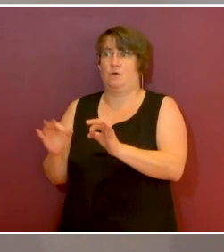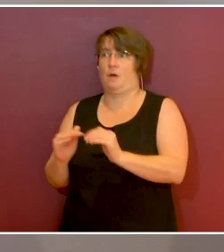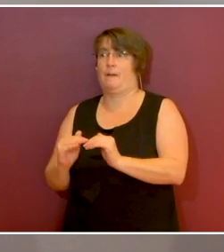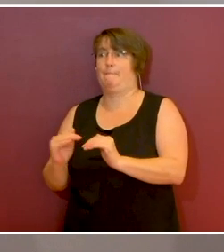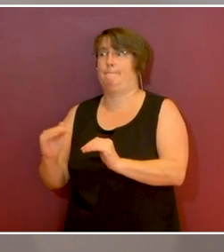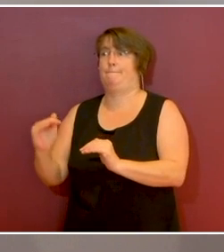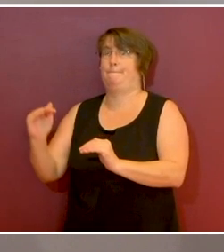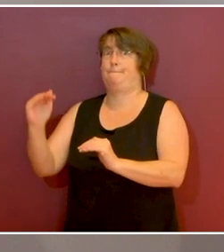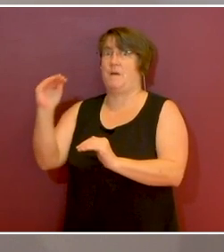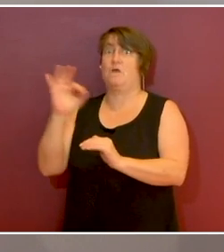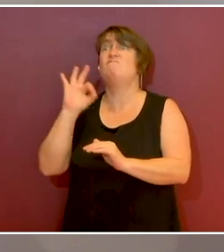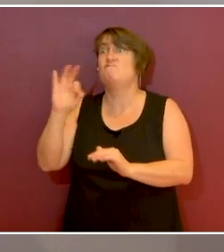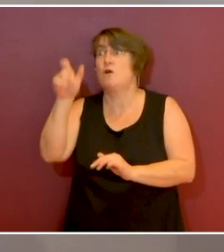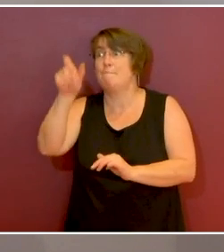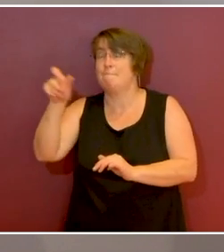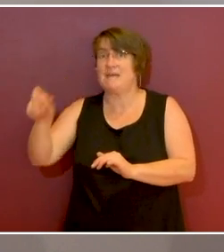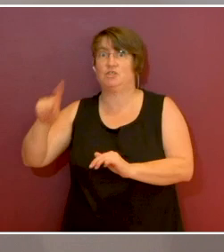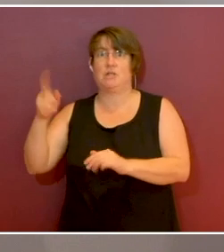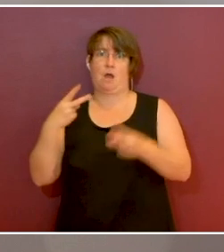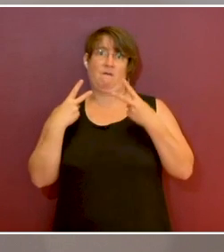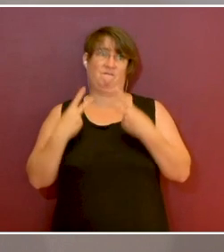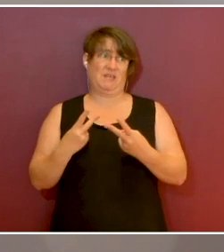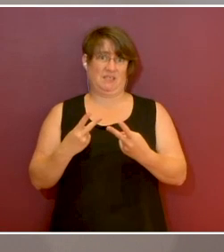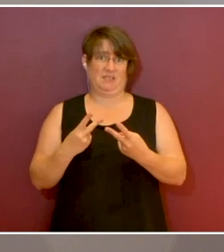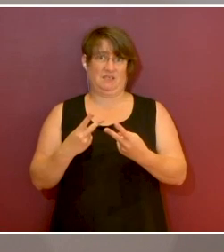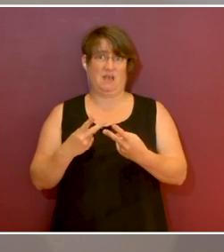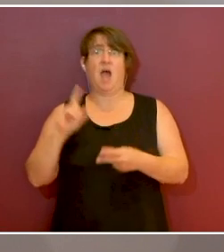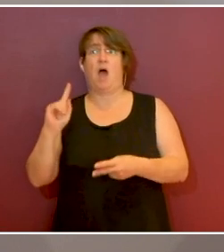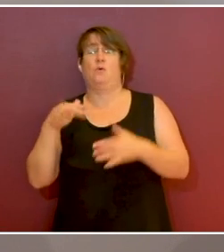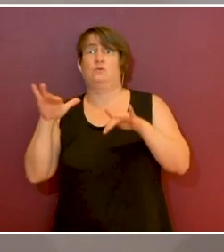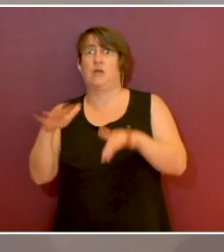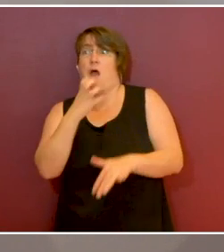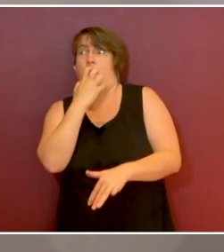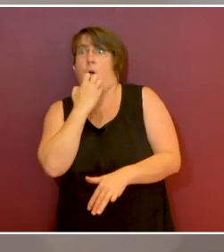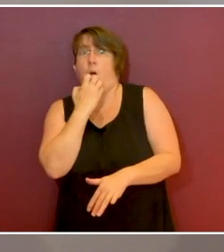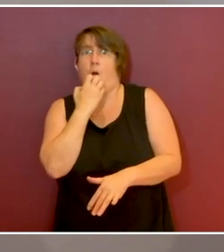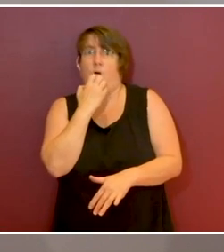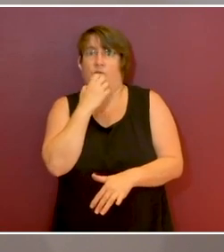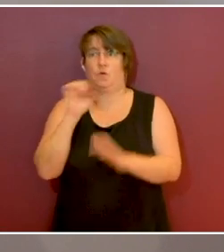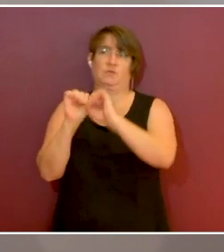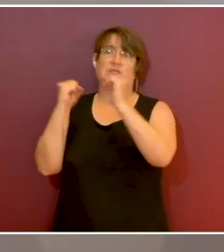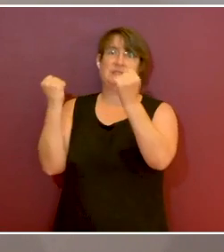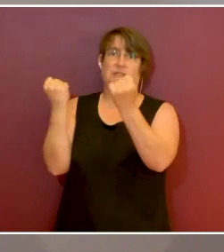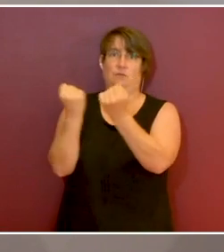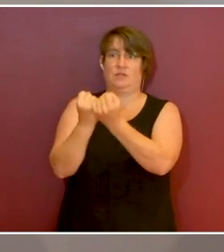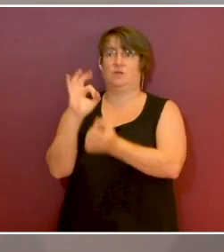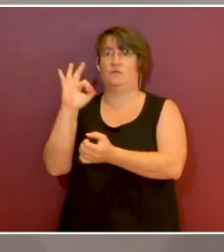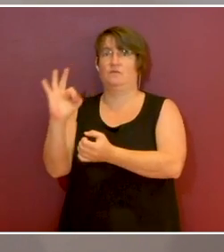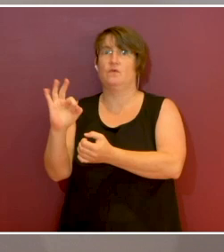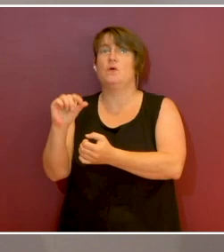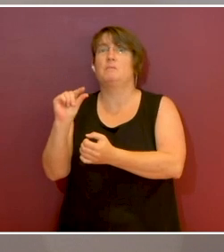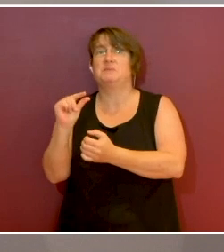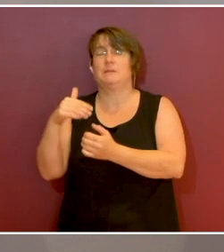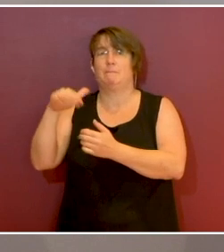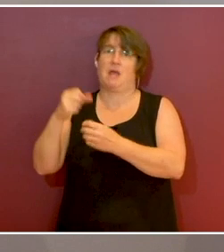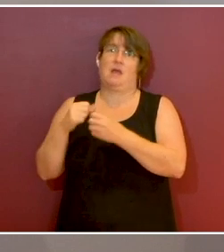und ein bisschen ja auch zuversichtlich macht, dass da sich die Situation einfach ein bisschen für die entspannen wird.